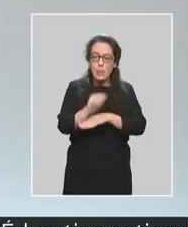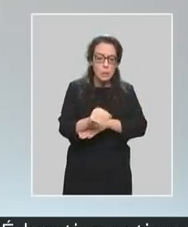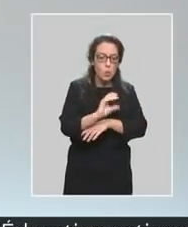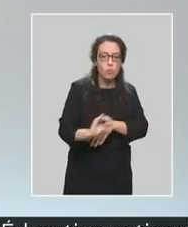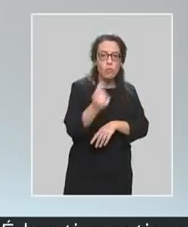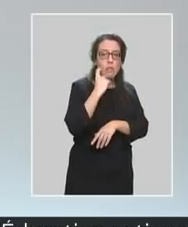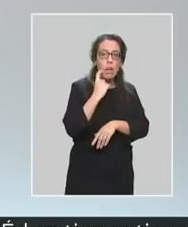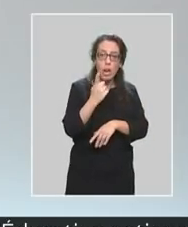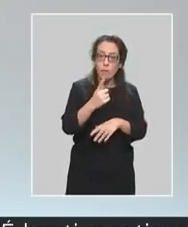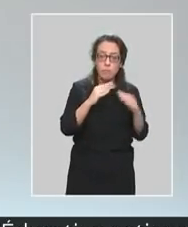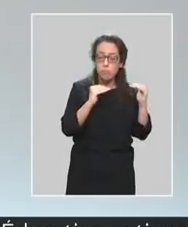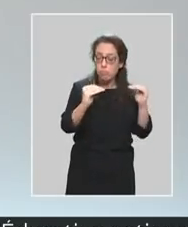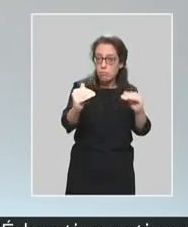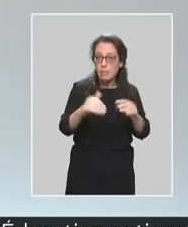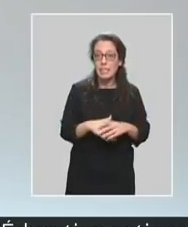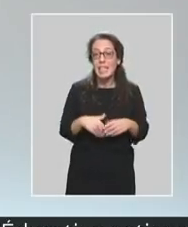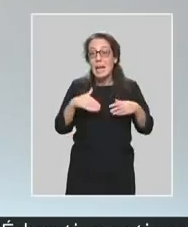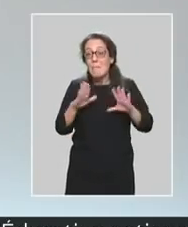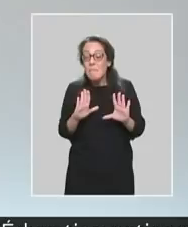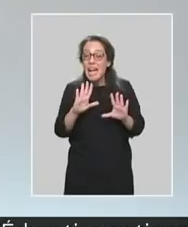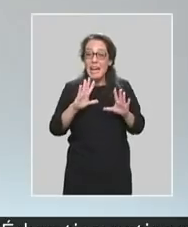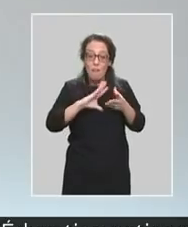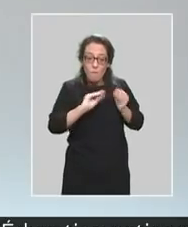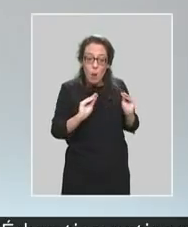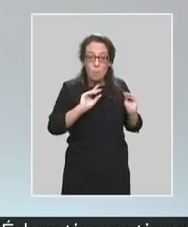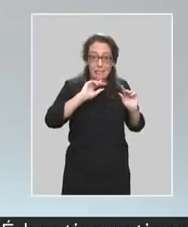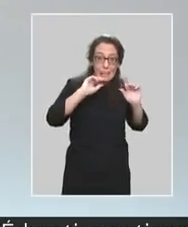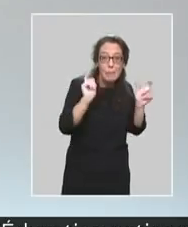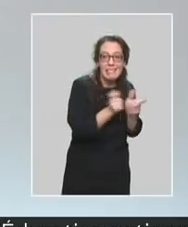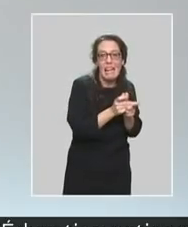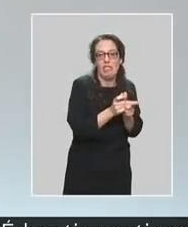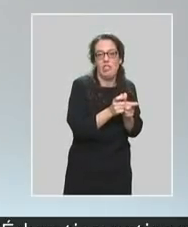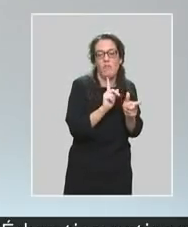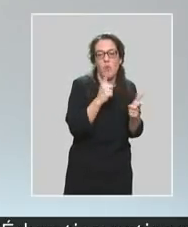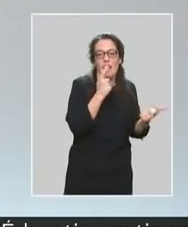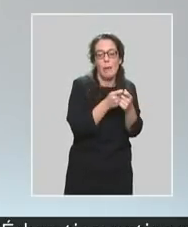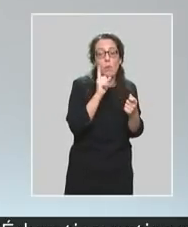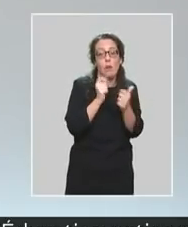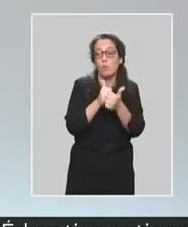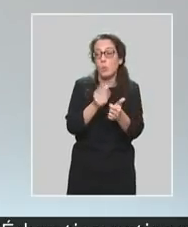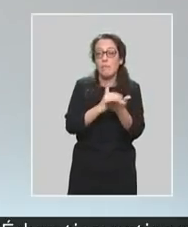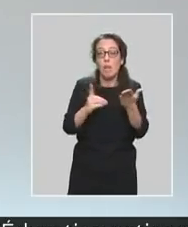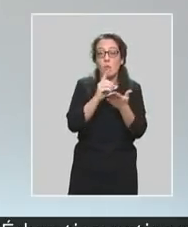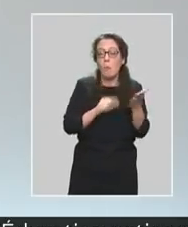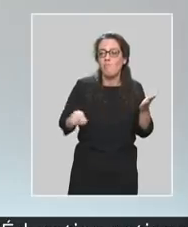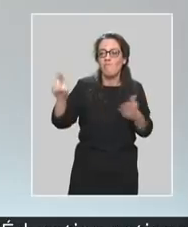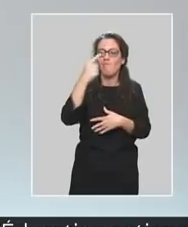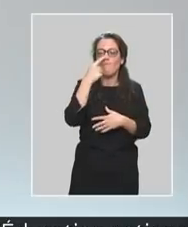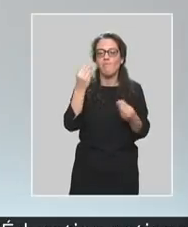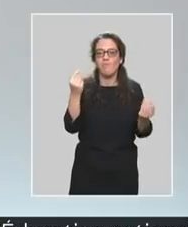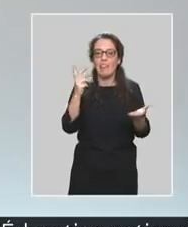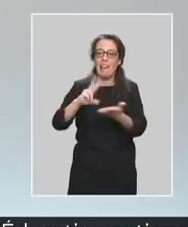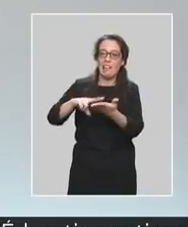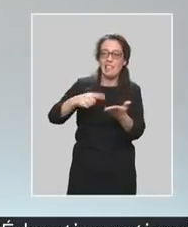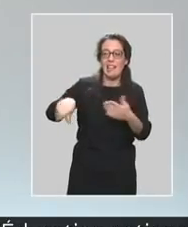élèves. Mais on doit adapter les modalités de dépistage parce que, selon les départements, nous avons constaté des réalités différentes,